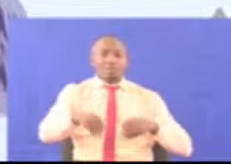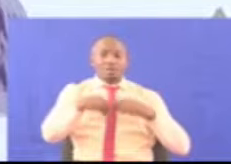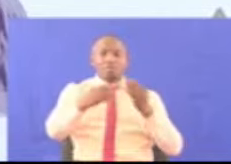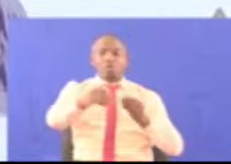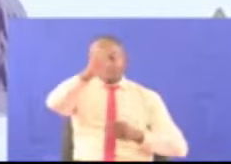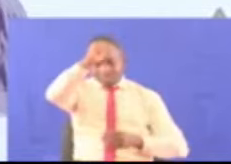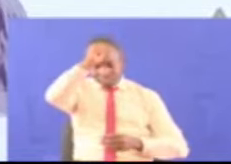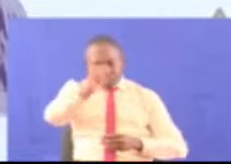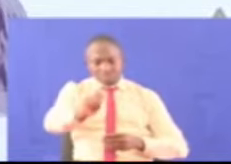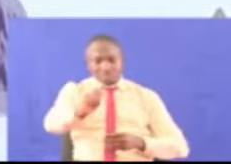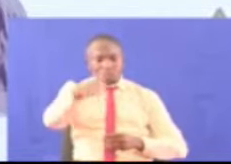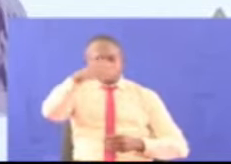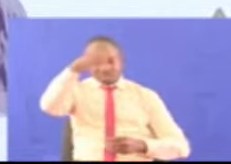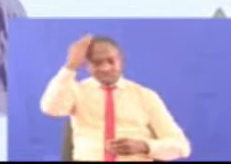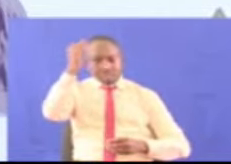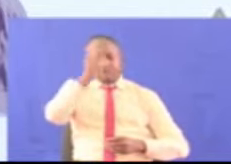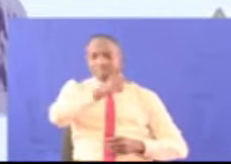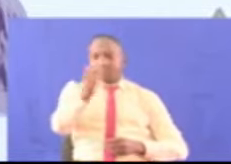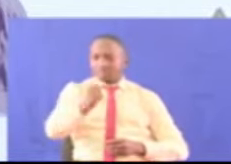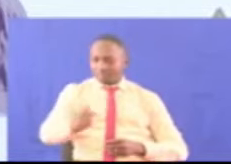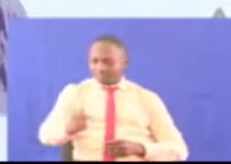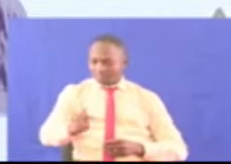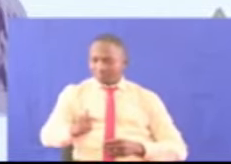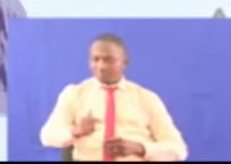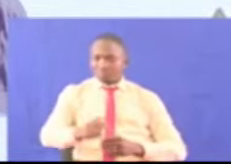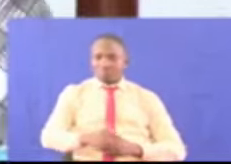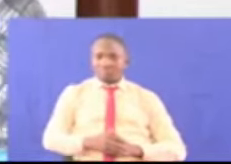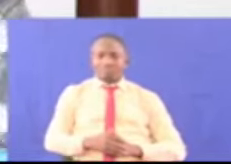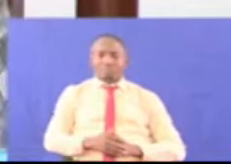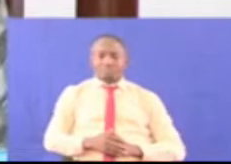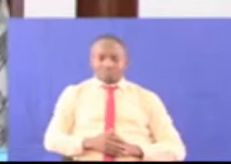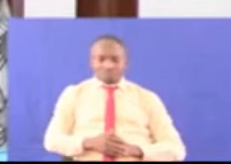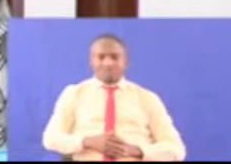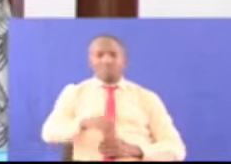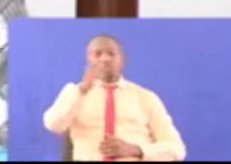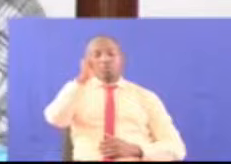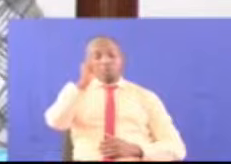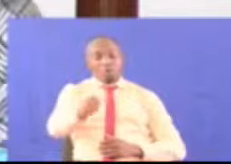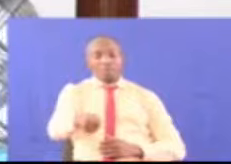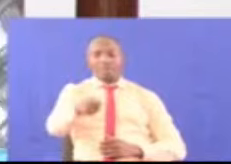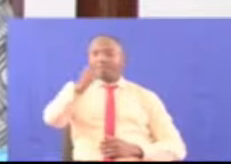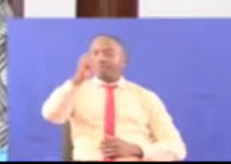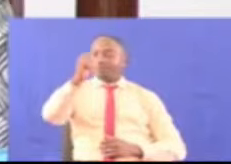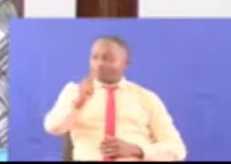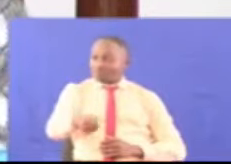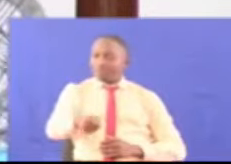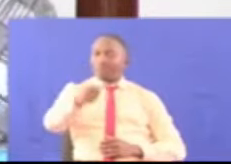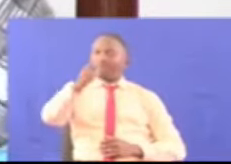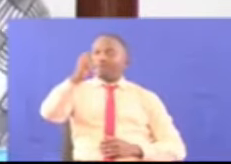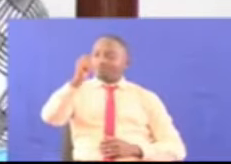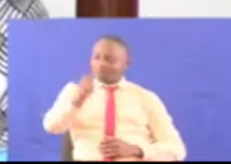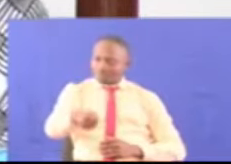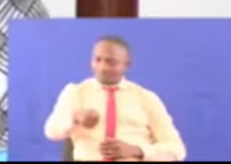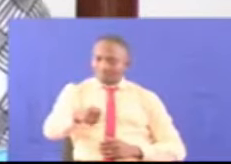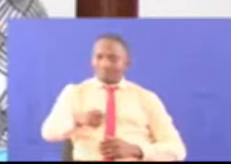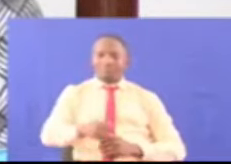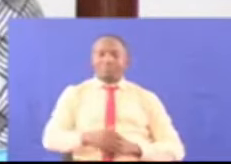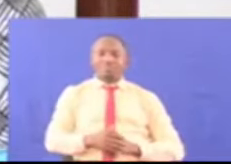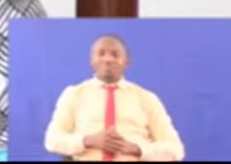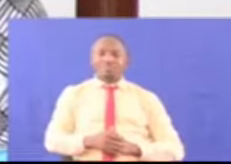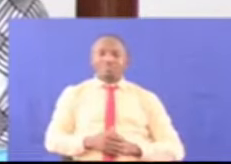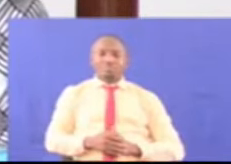serikali yetu ya Jamhuri ya Muungano wa Tanzania umeiheshimisha sana. Hongera sana, tunakupongeza sana.